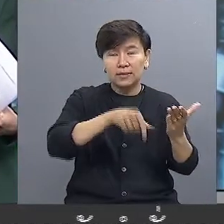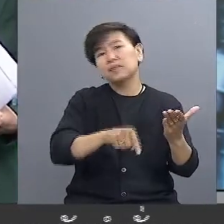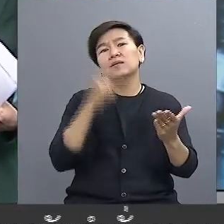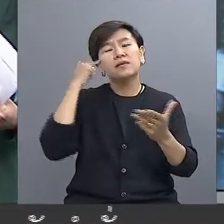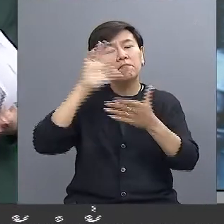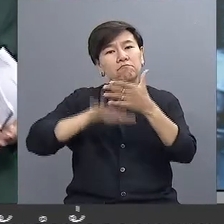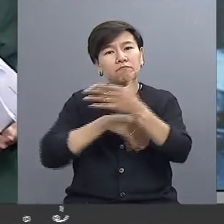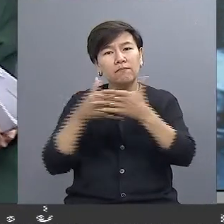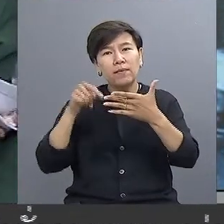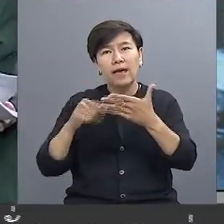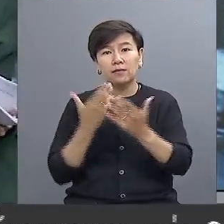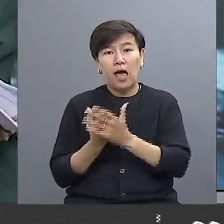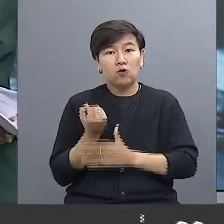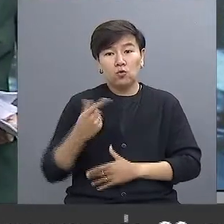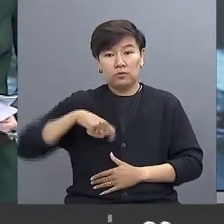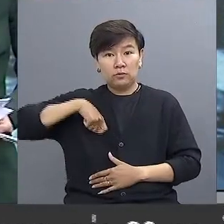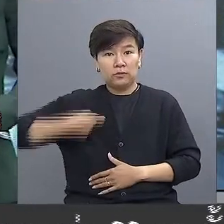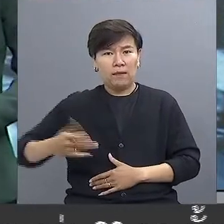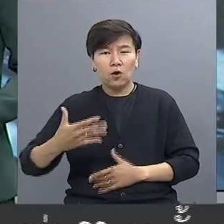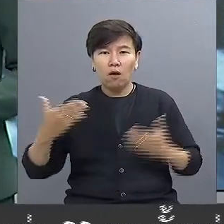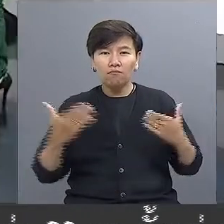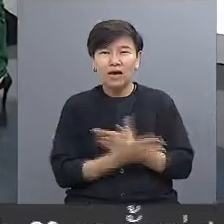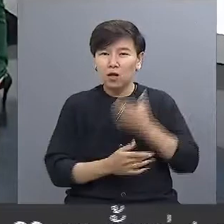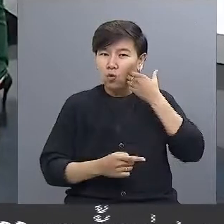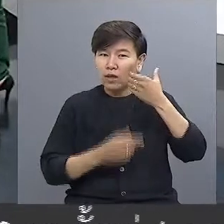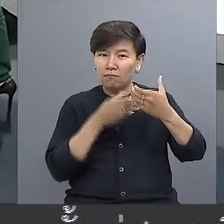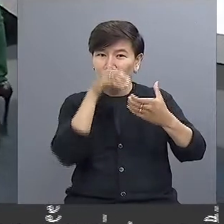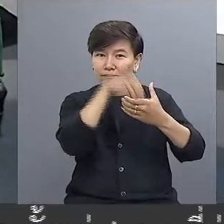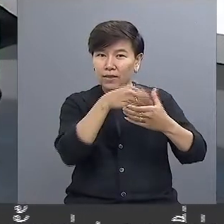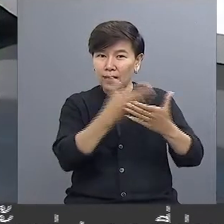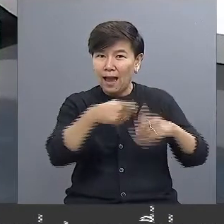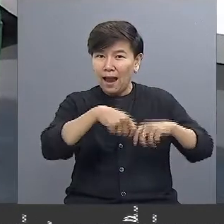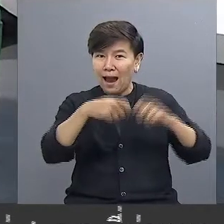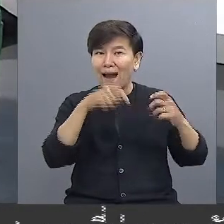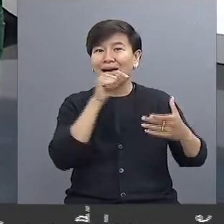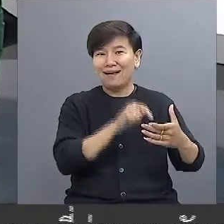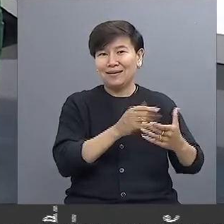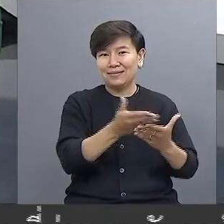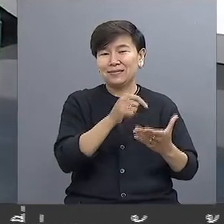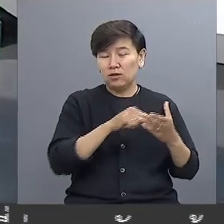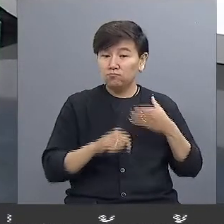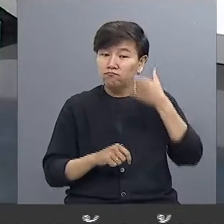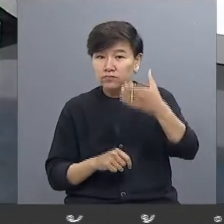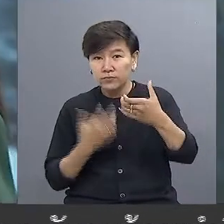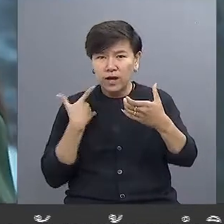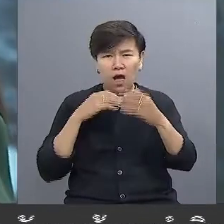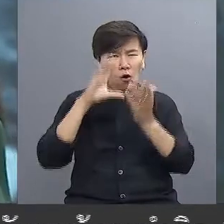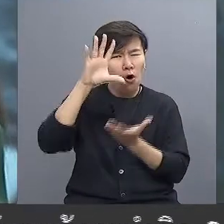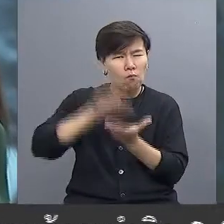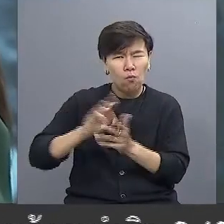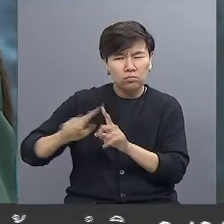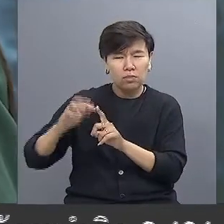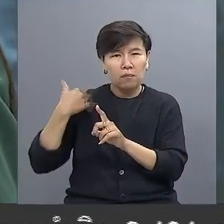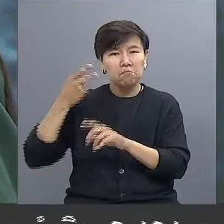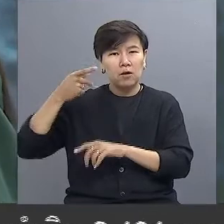ไร้เงินสดก็น่าจะทำได้ด้วยเช่นกันนะคะคุณที่รัชดาคนโอชามีข้อมูลมากมายเกิดขึ้นในโครงการนี้นะคะที่น่าจะ